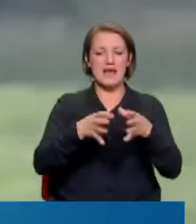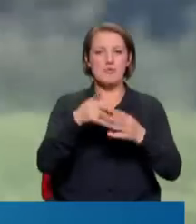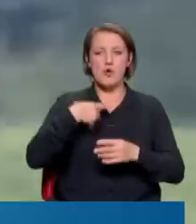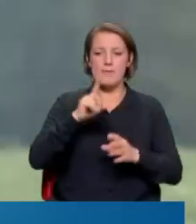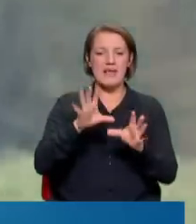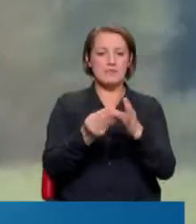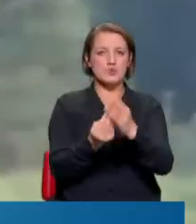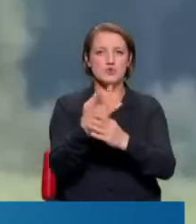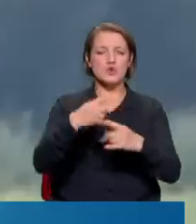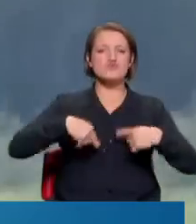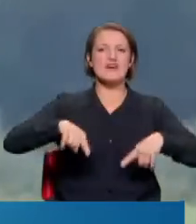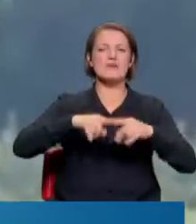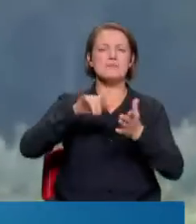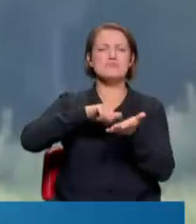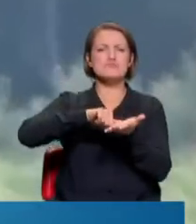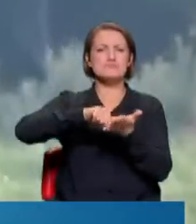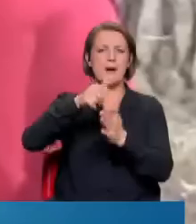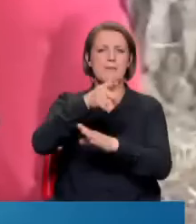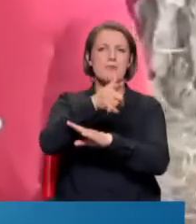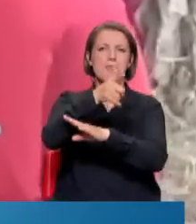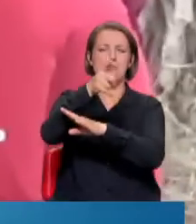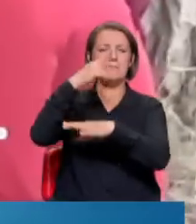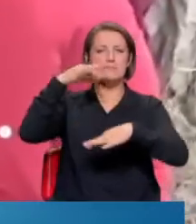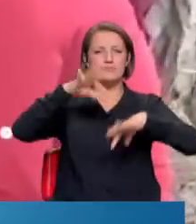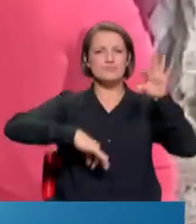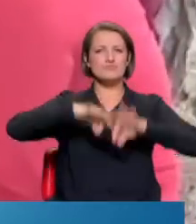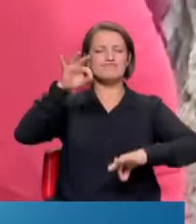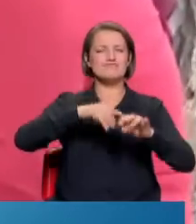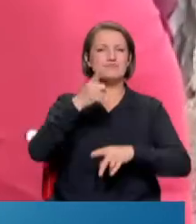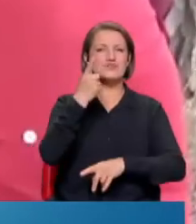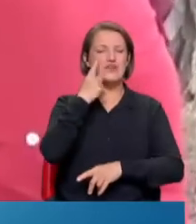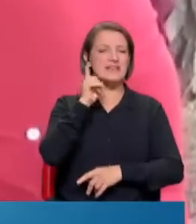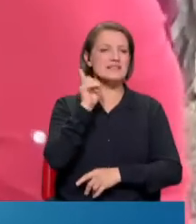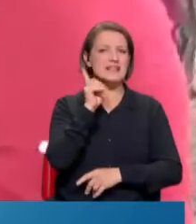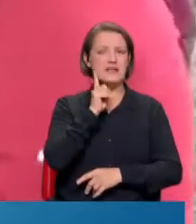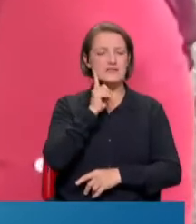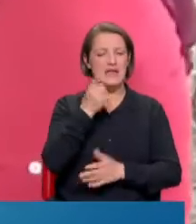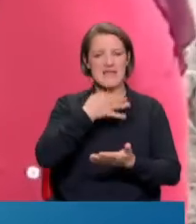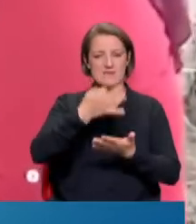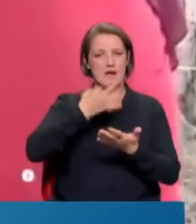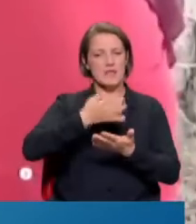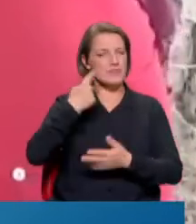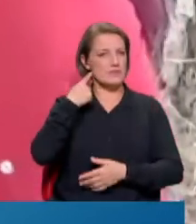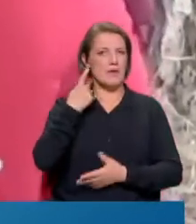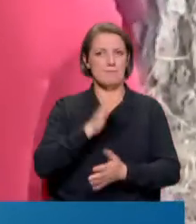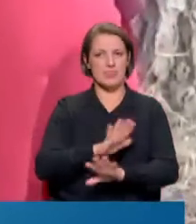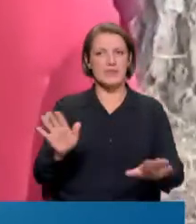ekip kuruldu çevredeki tüm kamera kayıtları incelendi tüm görgü tanıkları da dinlendi